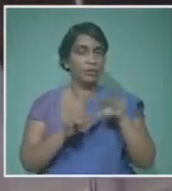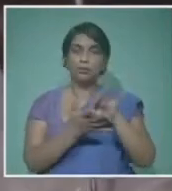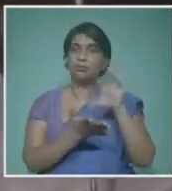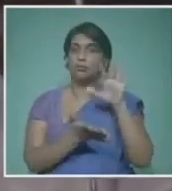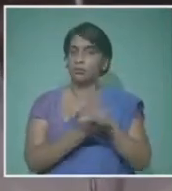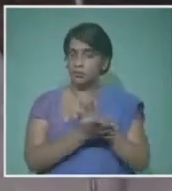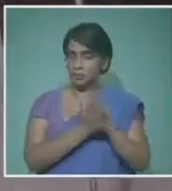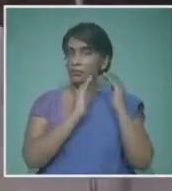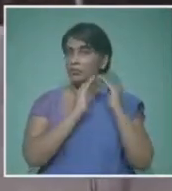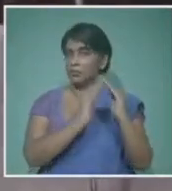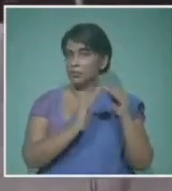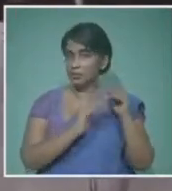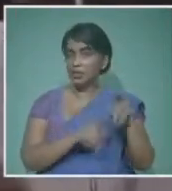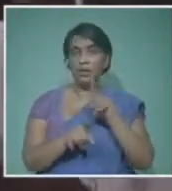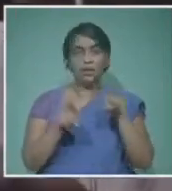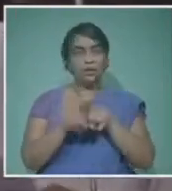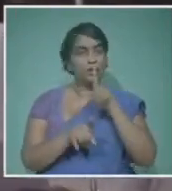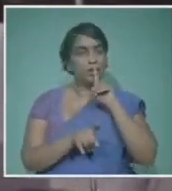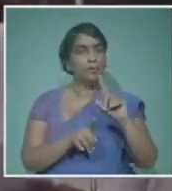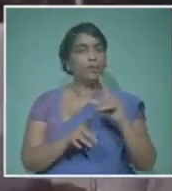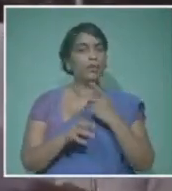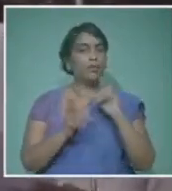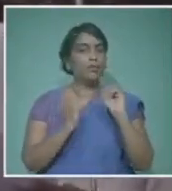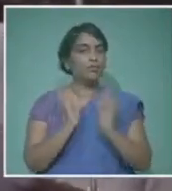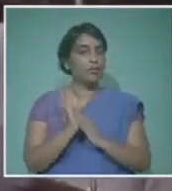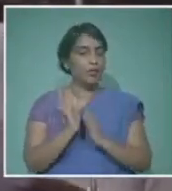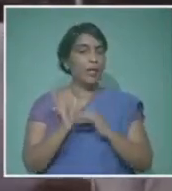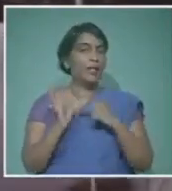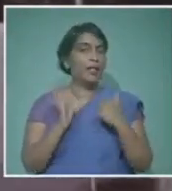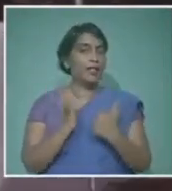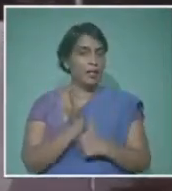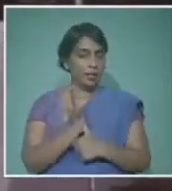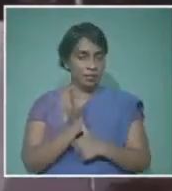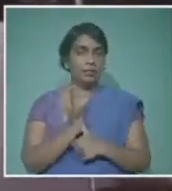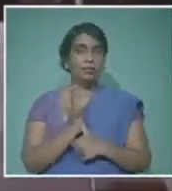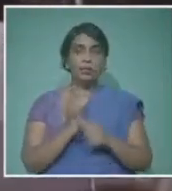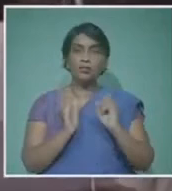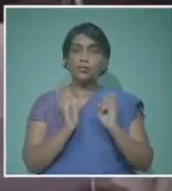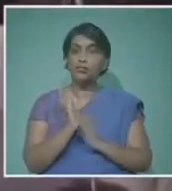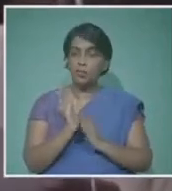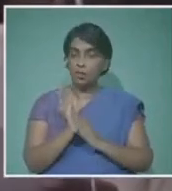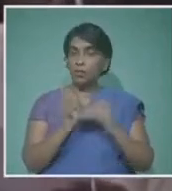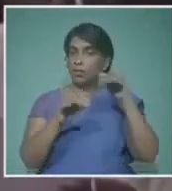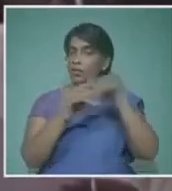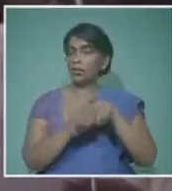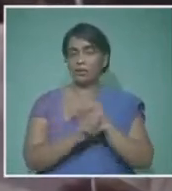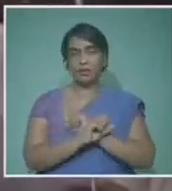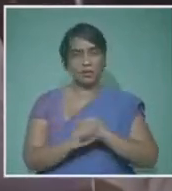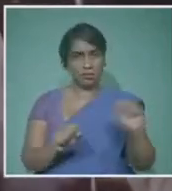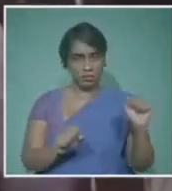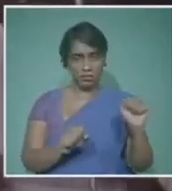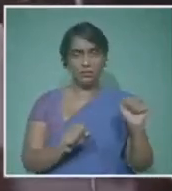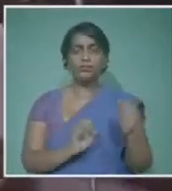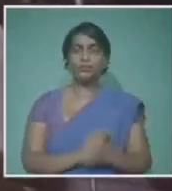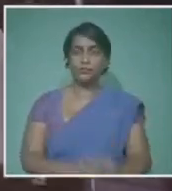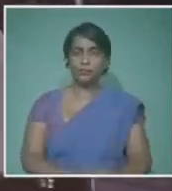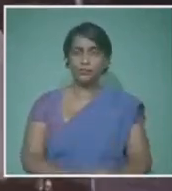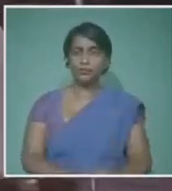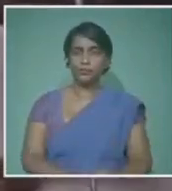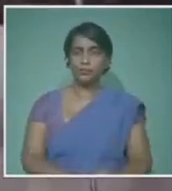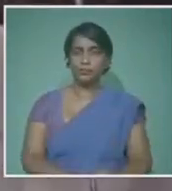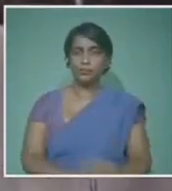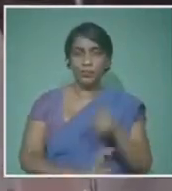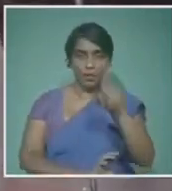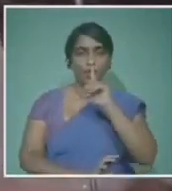වලට ඊට සඳහන් පරීක්ෂණ කොමිෂන් සභාව පනත යටතේ පිහිටුවන ලද පරීක්ෂණ කොමිෂන් සභාව අයත් නොවන බැවින් ඔබතුමා කිව්වේ